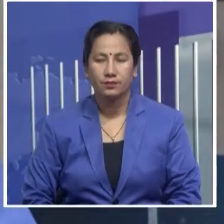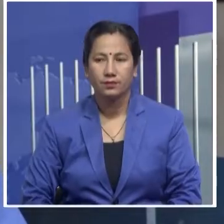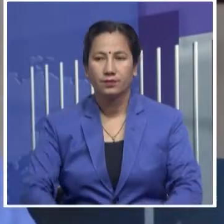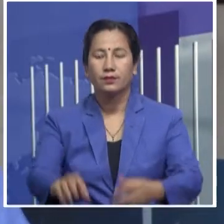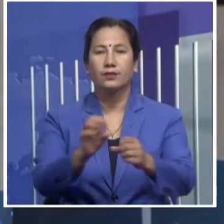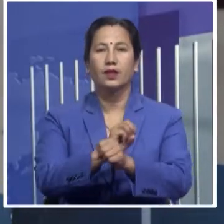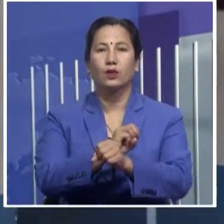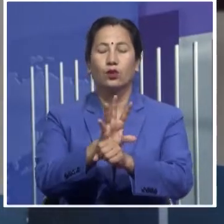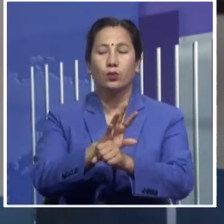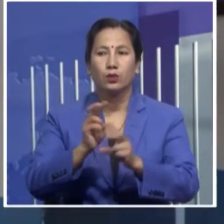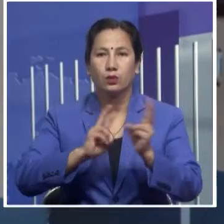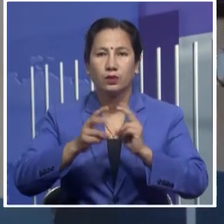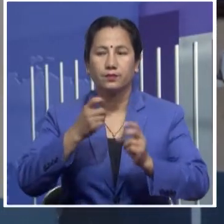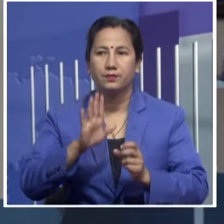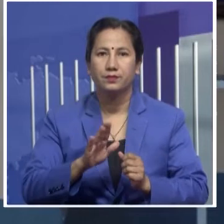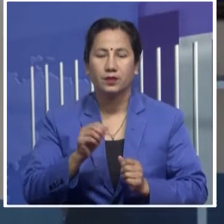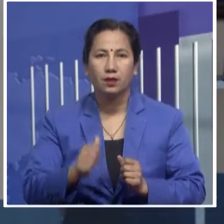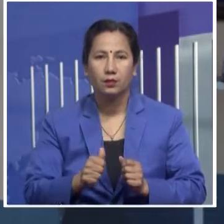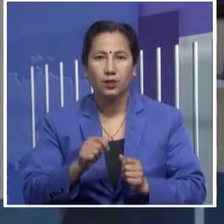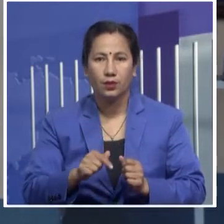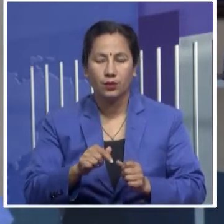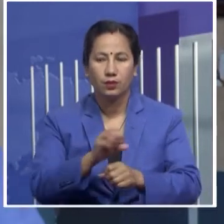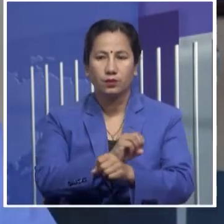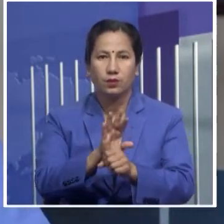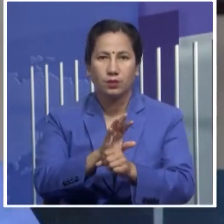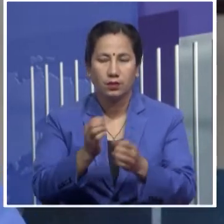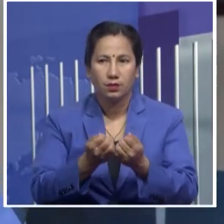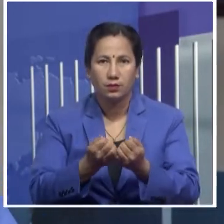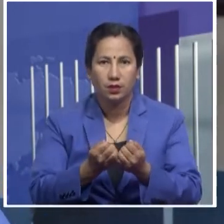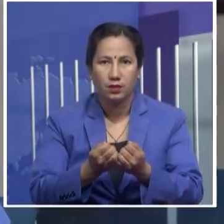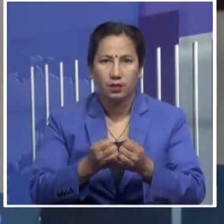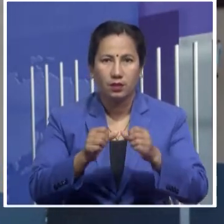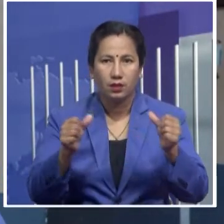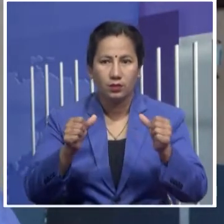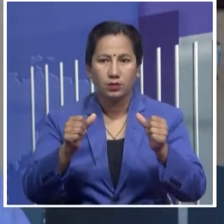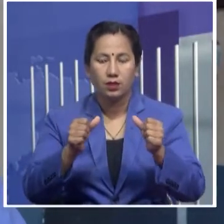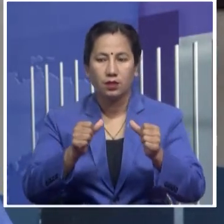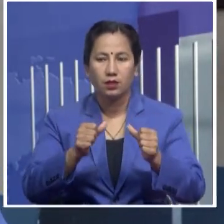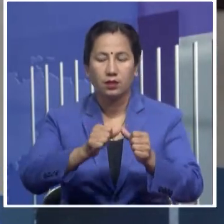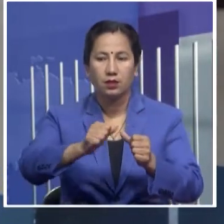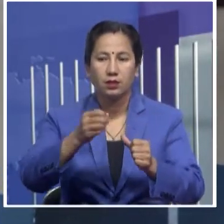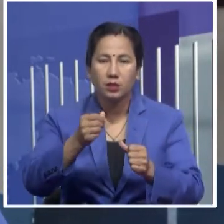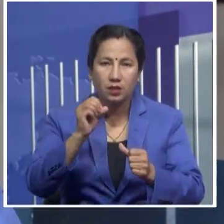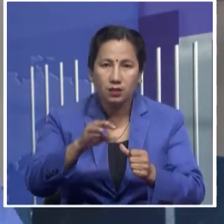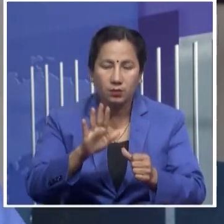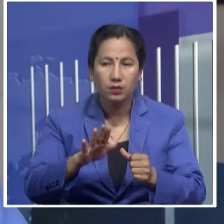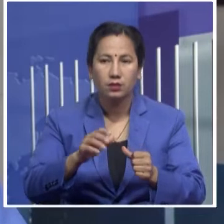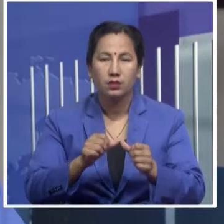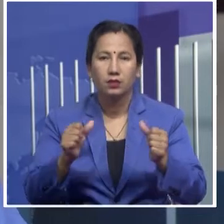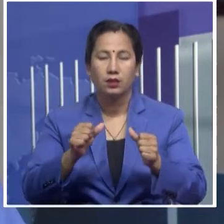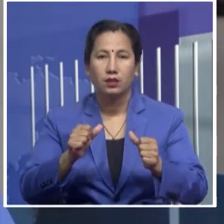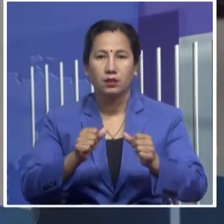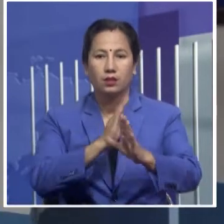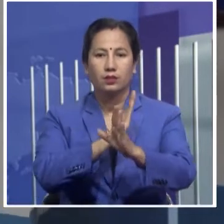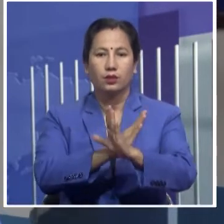कोभिडको सन्दर्भमा भन्ने हो भने अब जुन कोभिडमा काम गरे बापत चाहिँ पारिश्रमिक दिनुपर्ने हुन्छ अथवा जोखिम